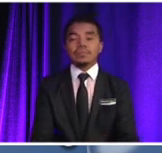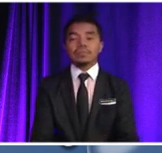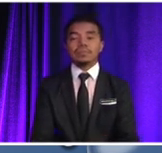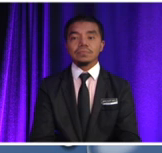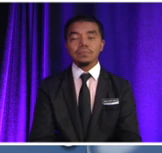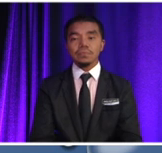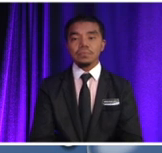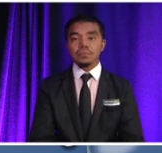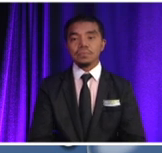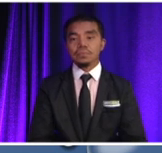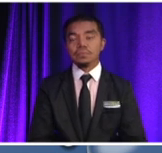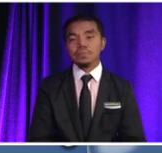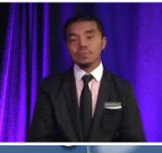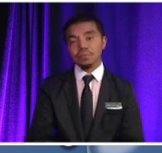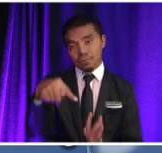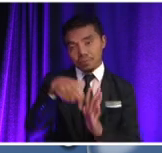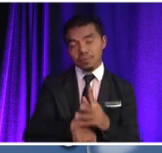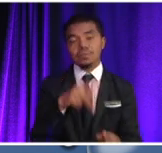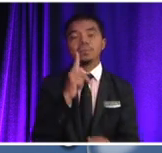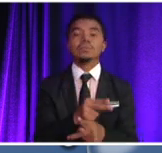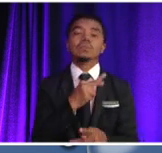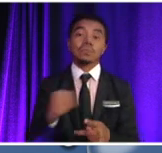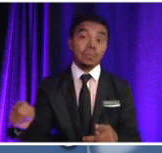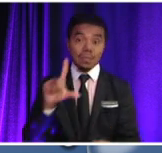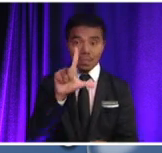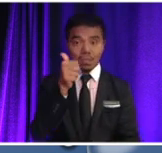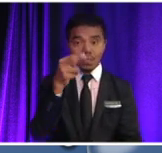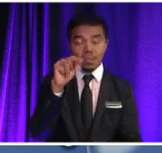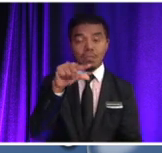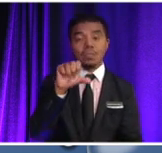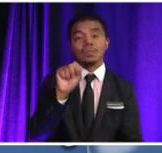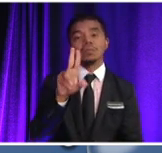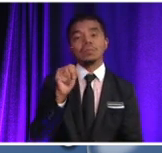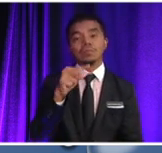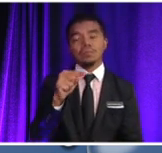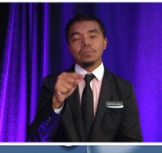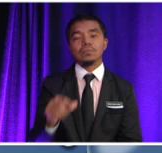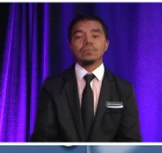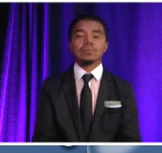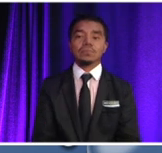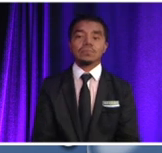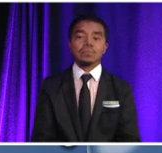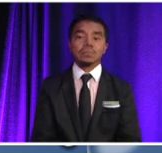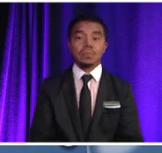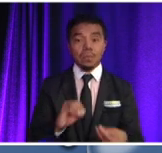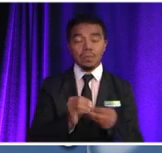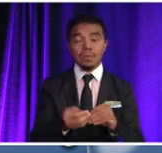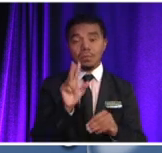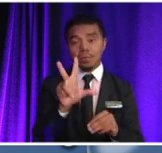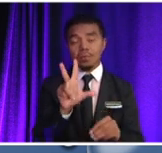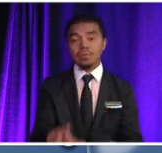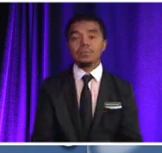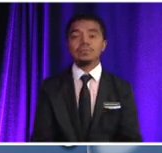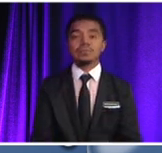berkaitan dengan produk peringatan langsung produk tahan lama dengan permintaan yang tidak tetap yang ke-3 pula dia melibatkan seorang lagi